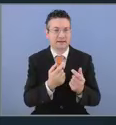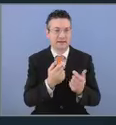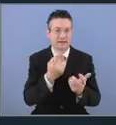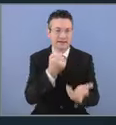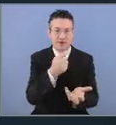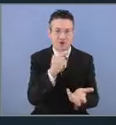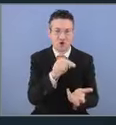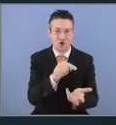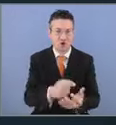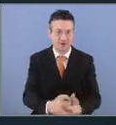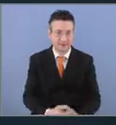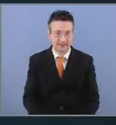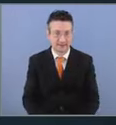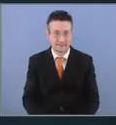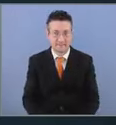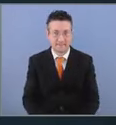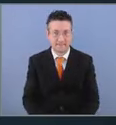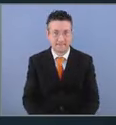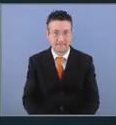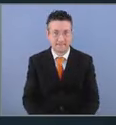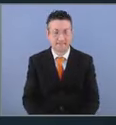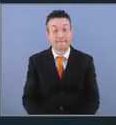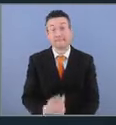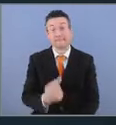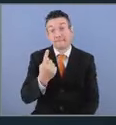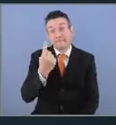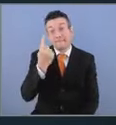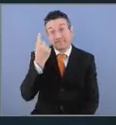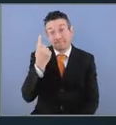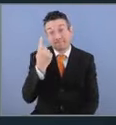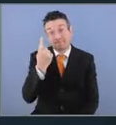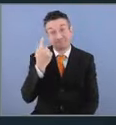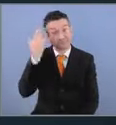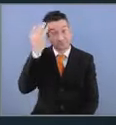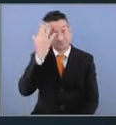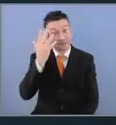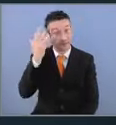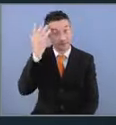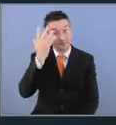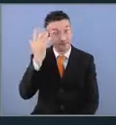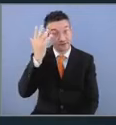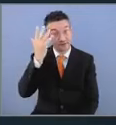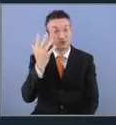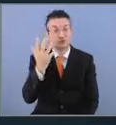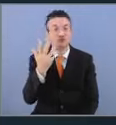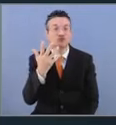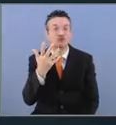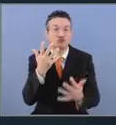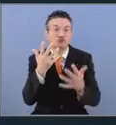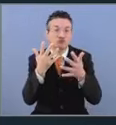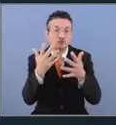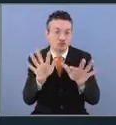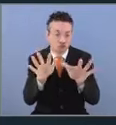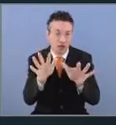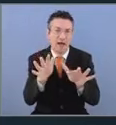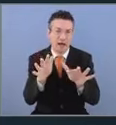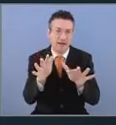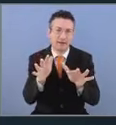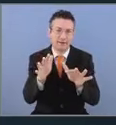diciamo che il primo spunto di riflessione è già stato precedentemente toccato, ma diciamo, noi adesso